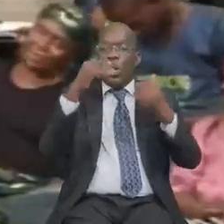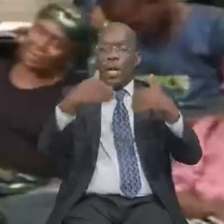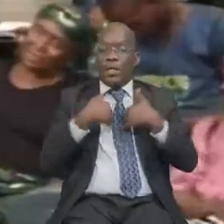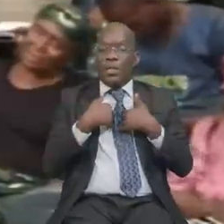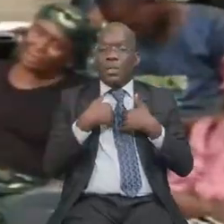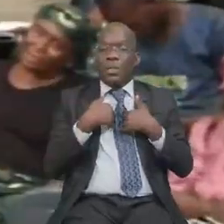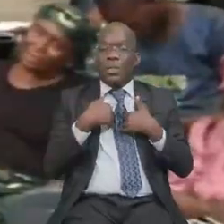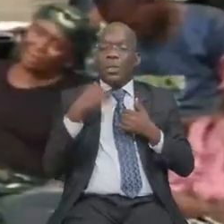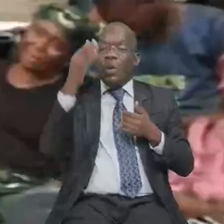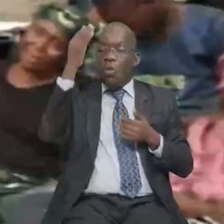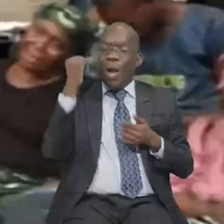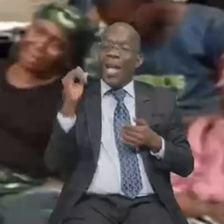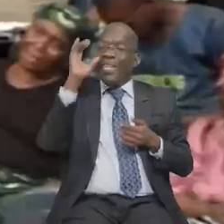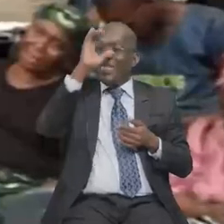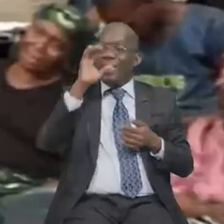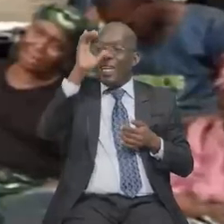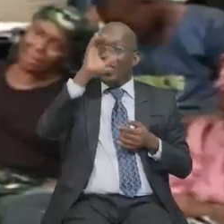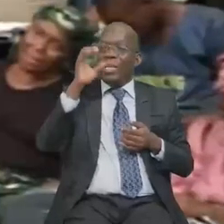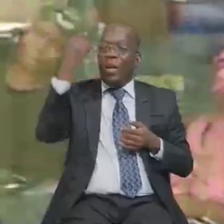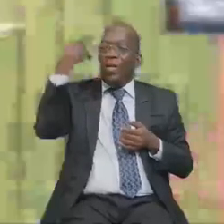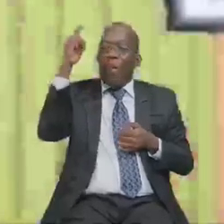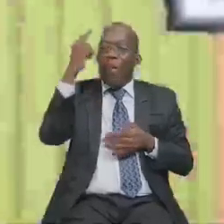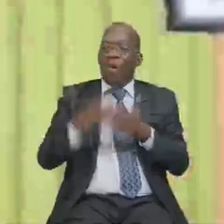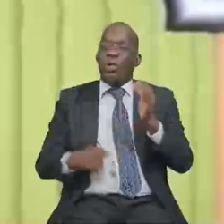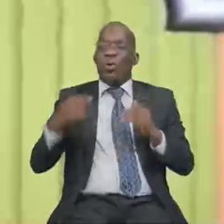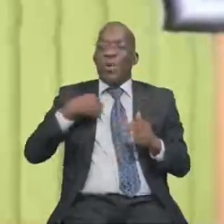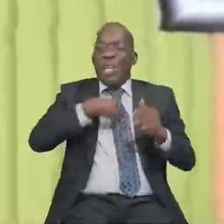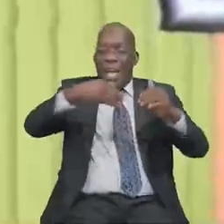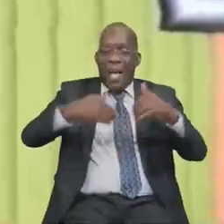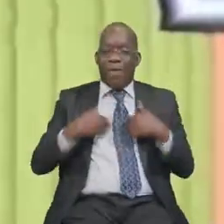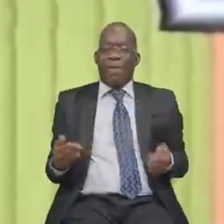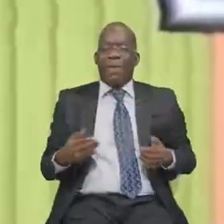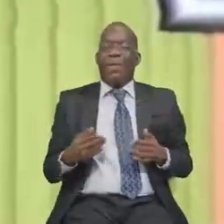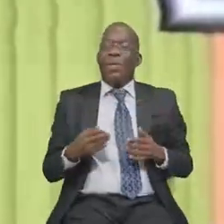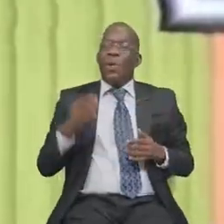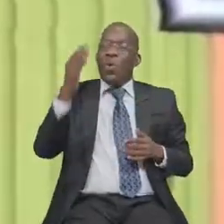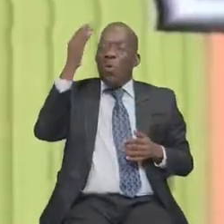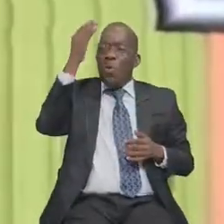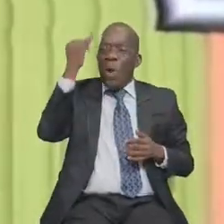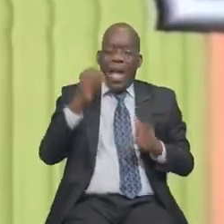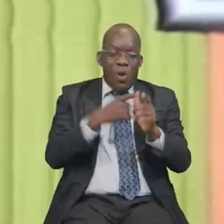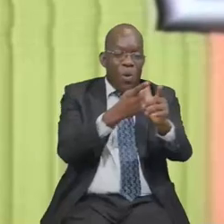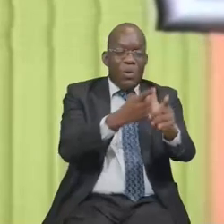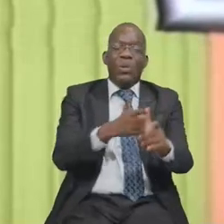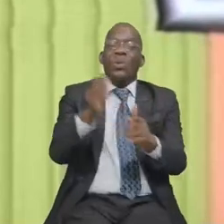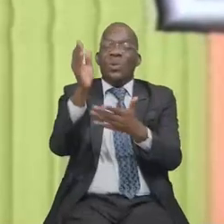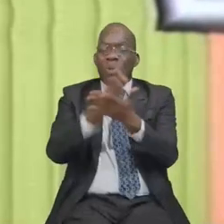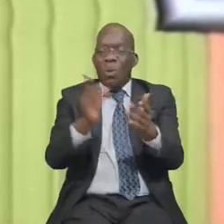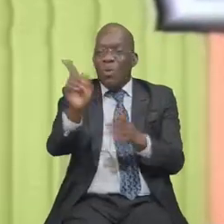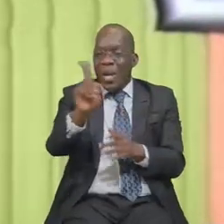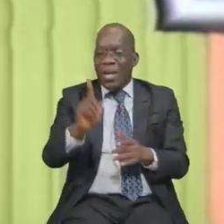Pourquoi cherchons-nous ce que nous avons? Pourquoi est-ce que nous courons quelque part? Nous